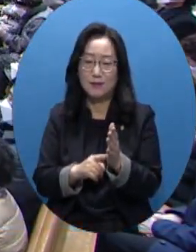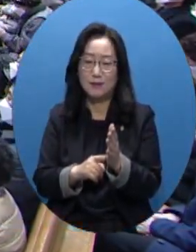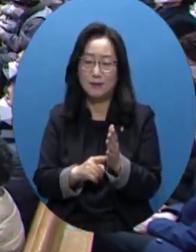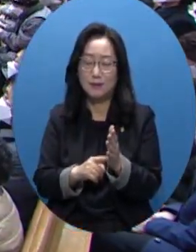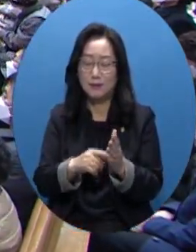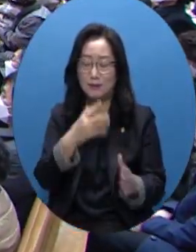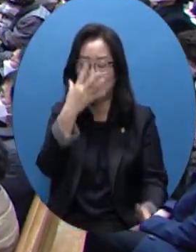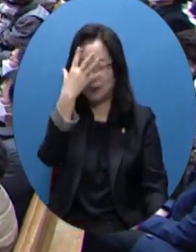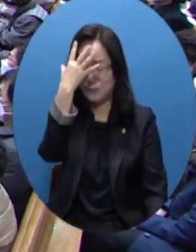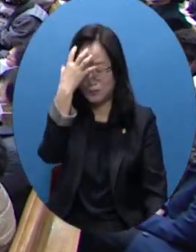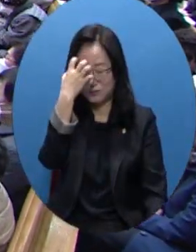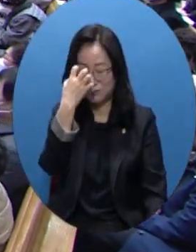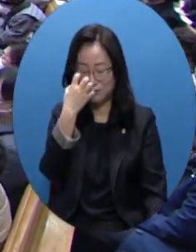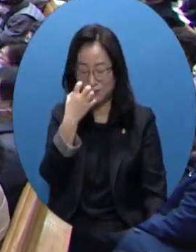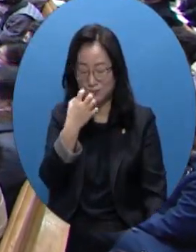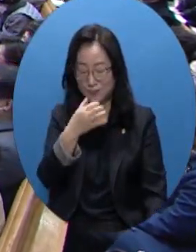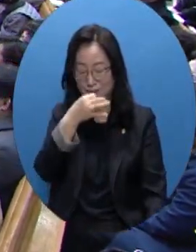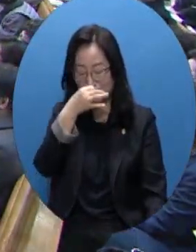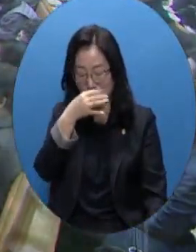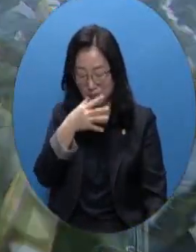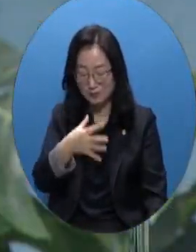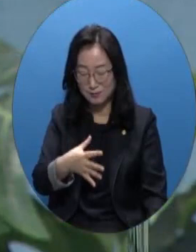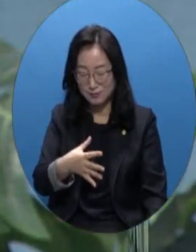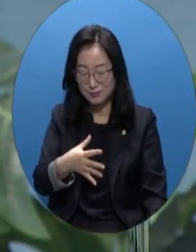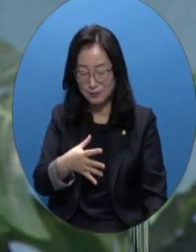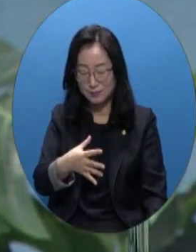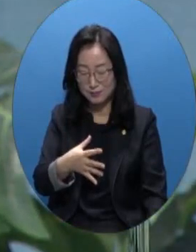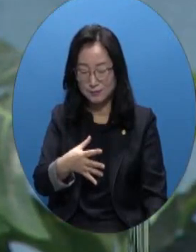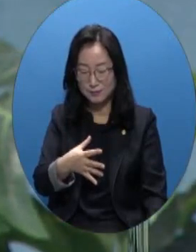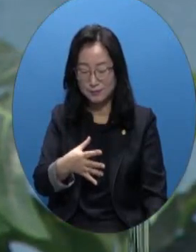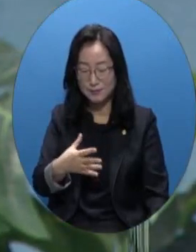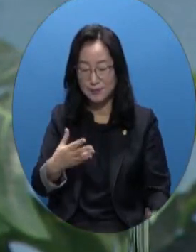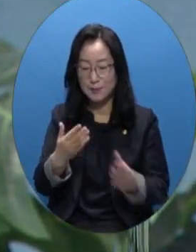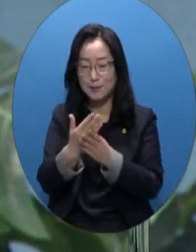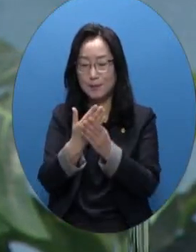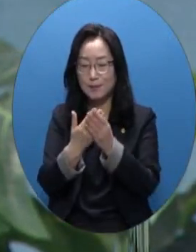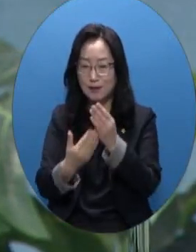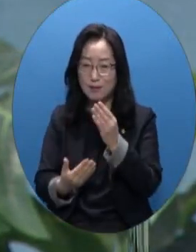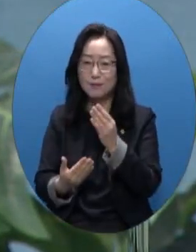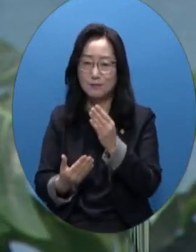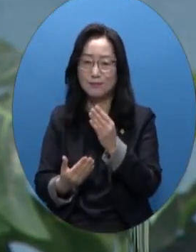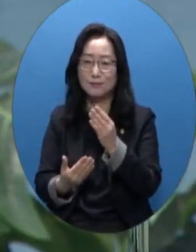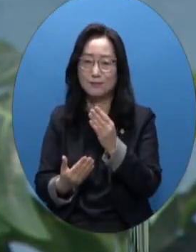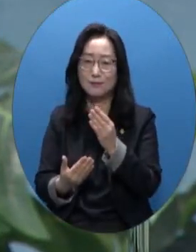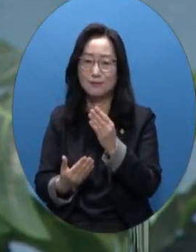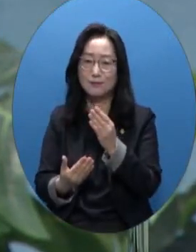우울하고 힘들어서 막심 이 되어